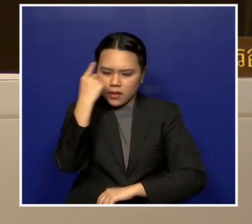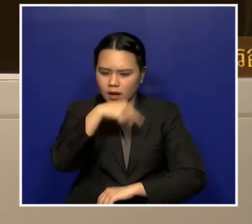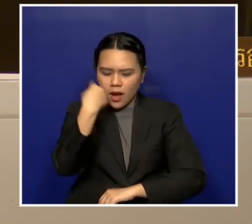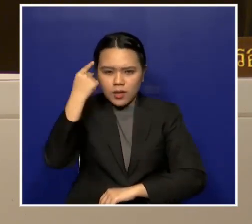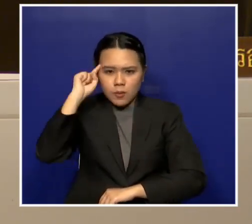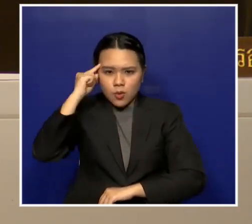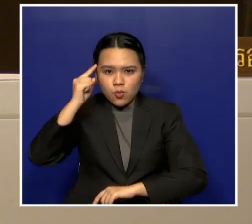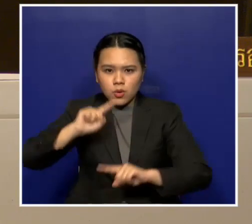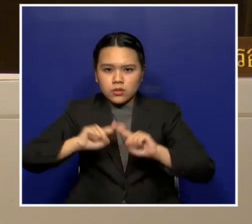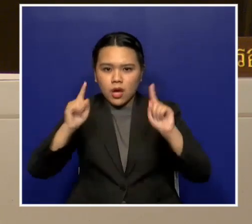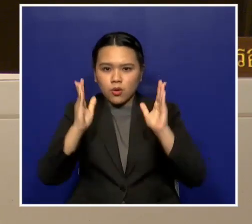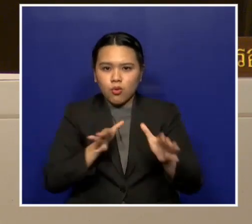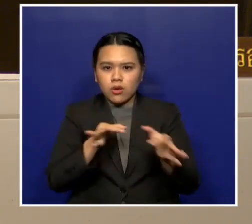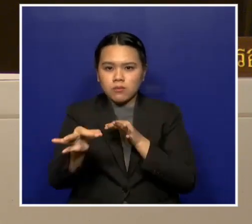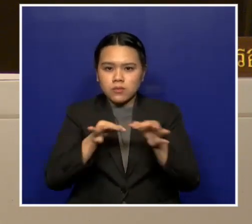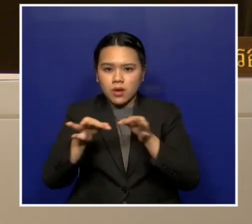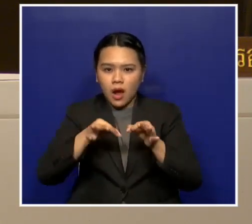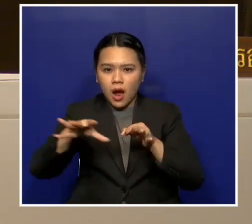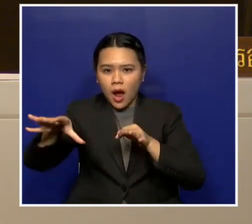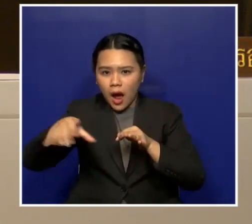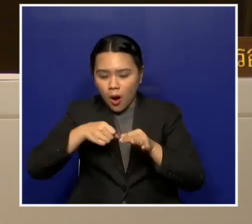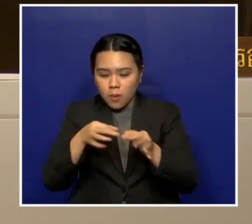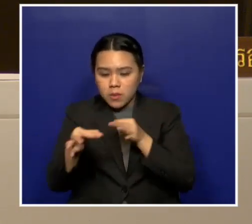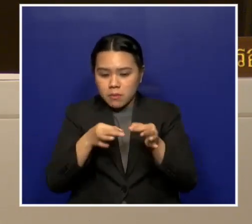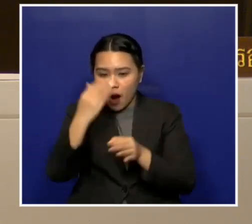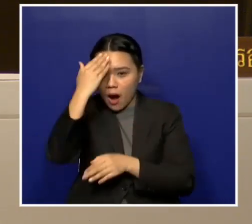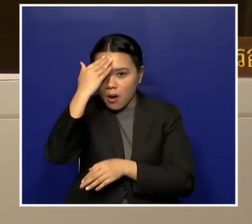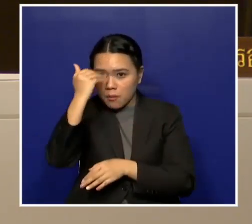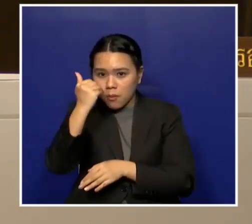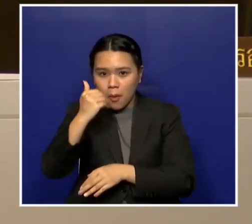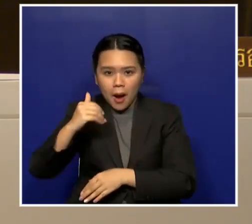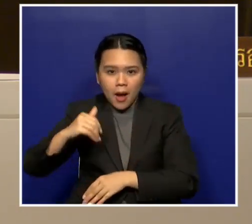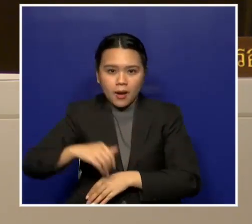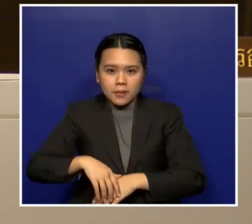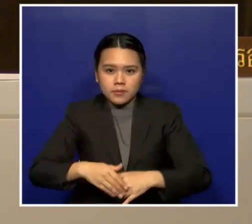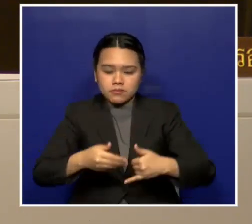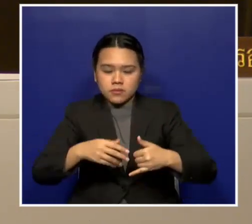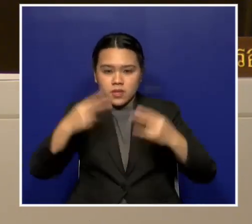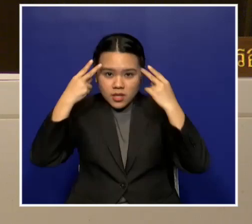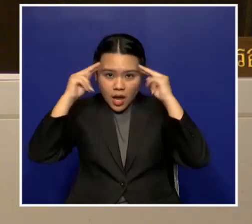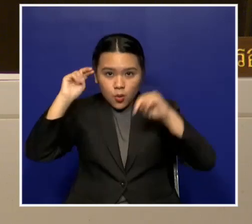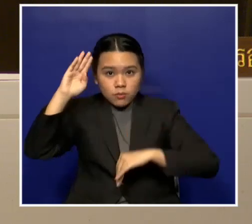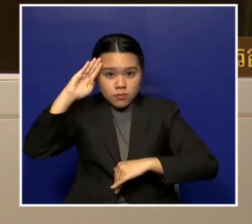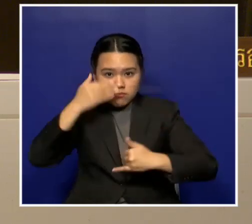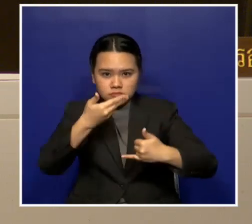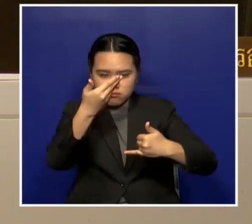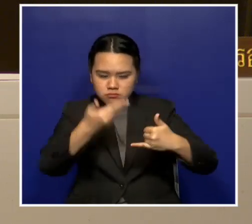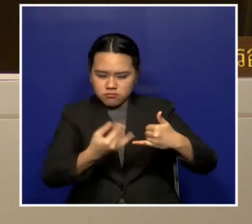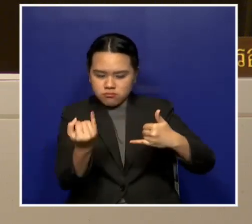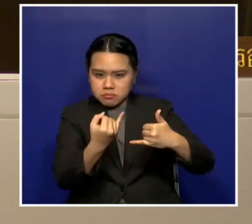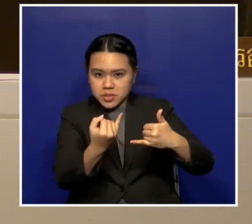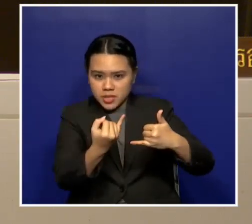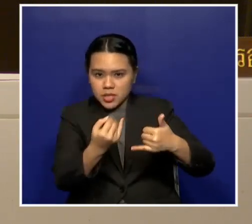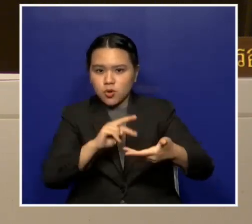ผู้อภิปรายนำมาอภิปรายเพื่อไม่ไว้วางใจและท่านนายกรัฐมนตรีก็คงเป็นหน้าที่ท่านรัฐมนตรี